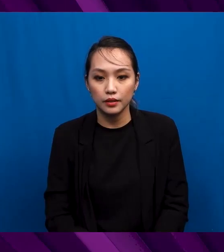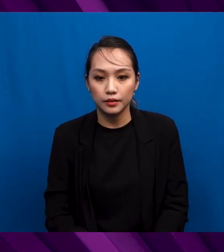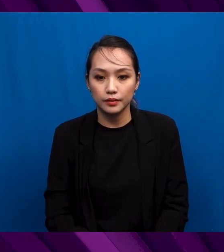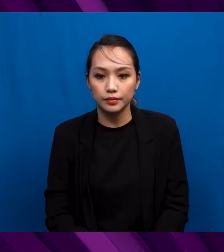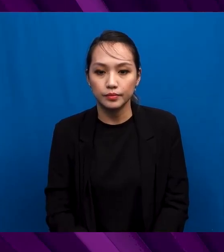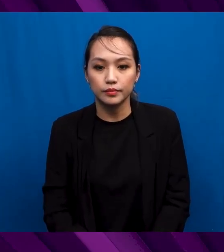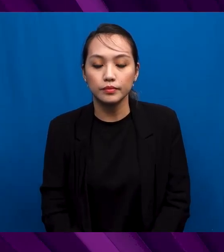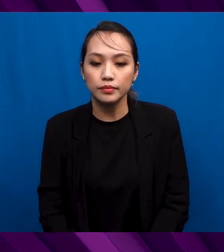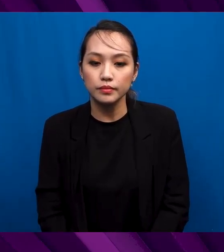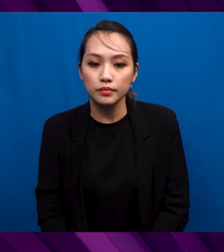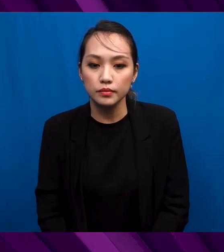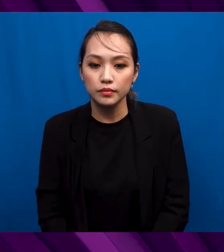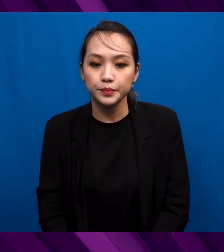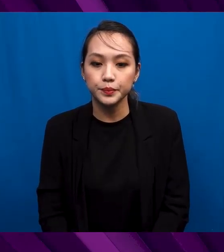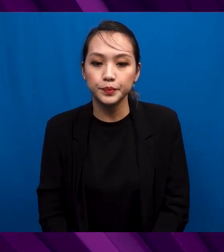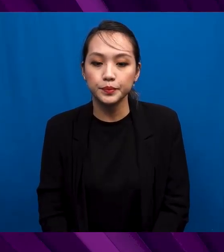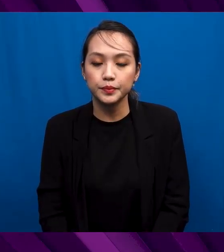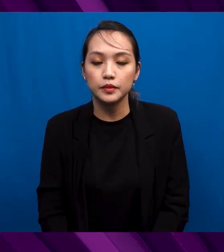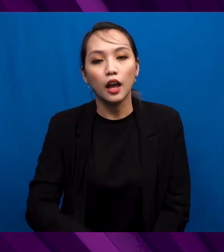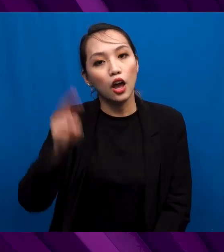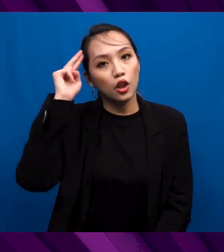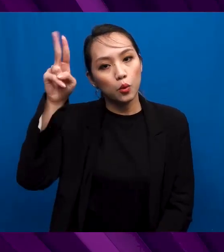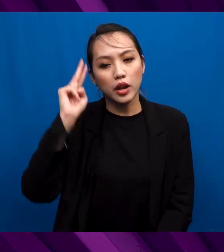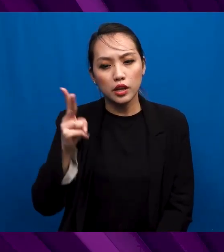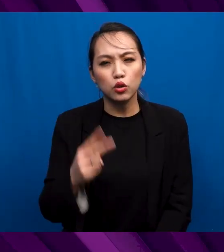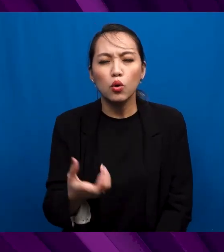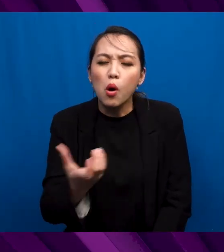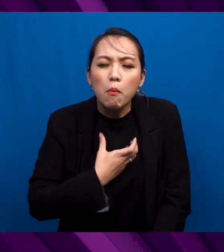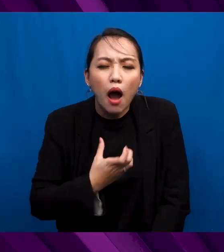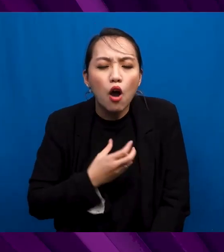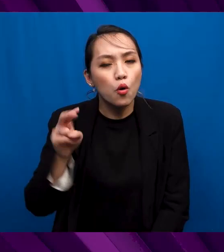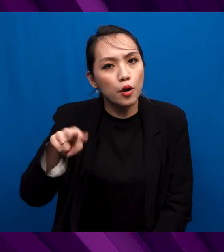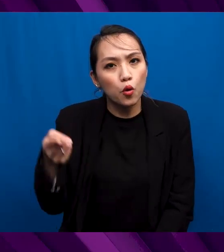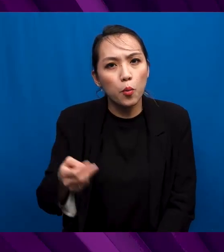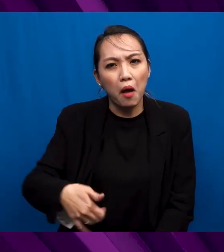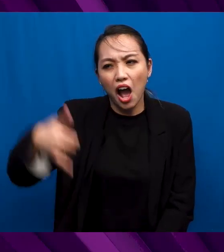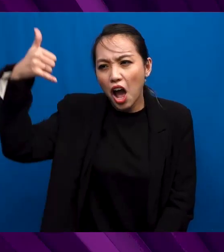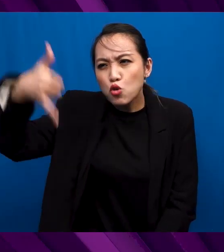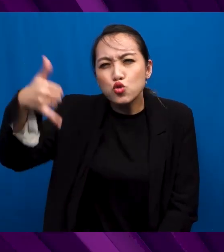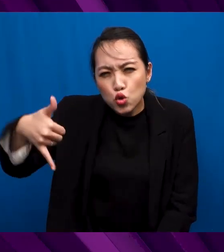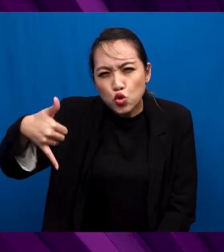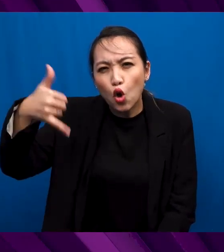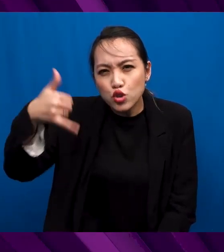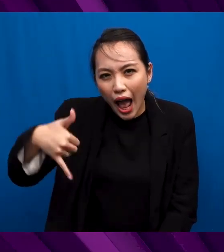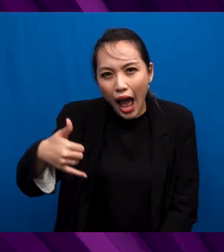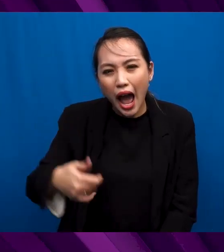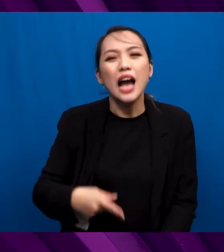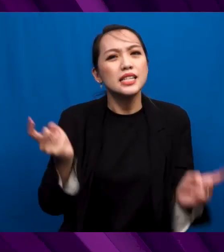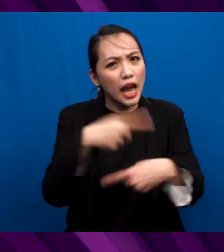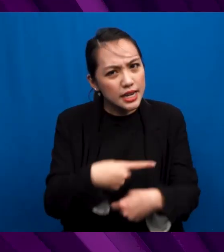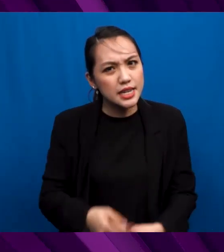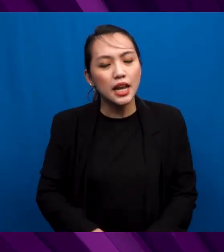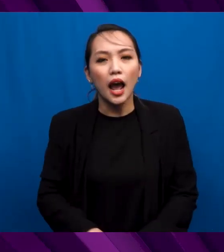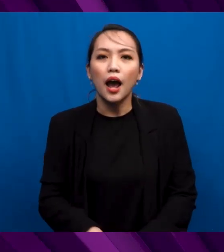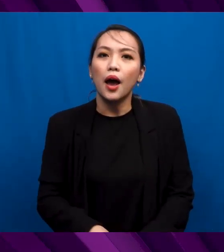God desires to turn all our curses into blessings. Tuhan itu rindu sekali untuk